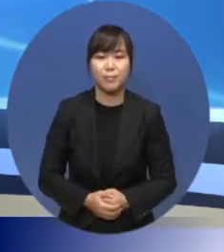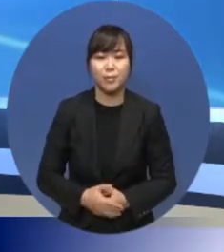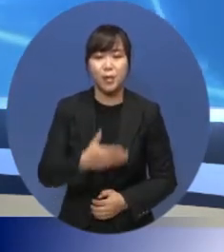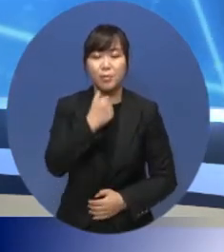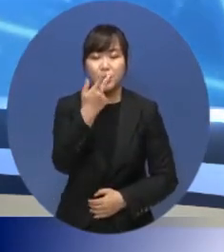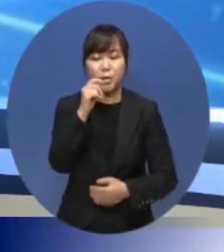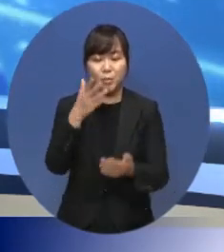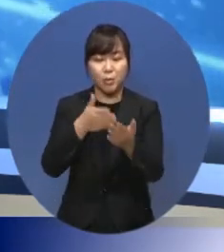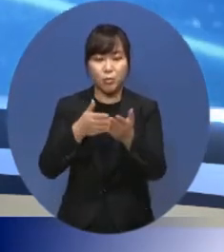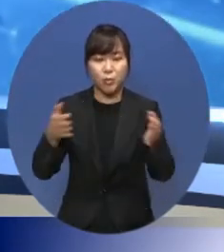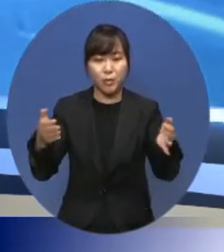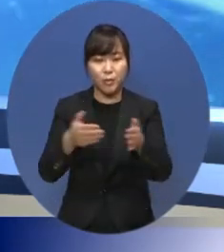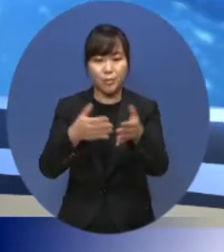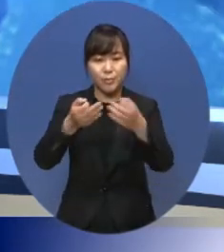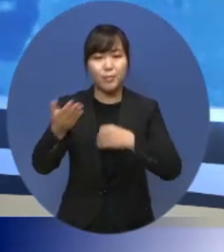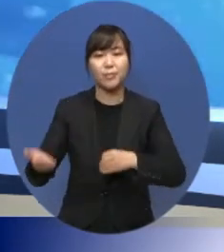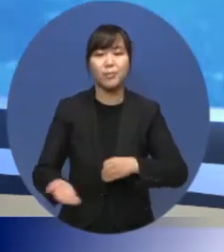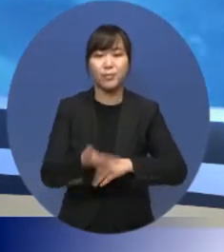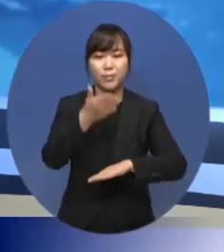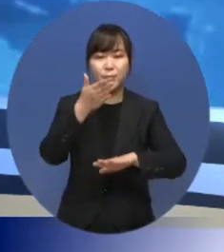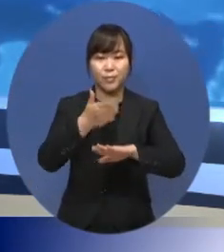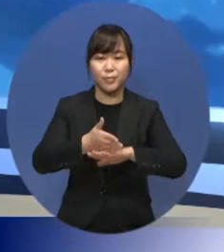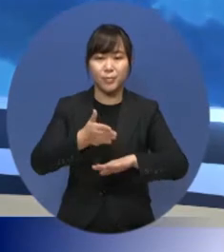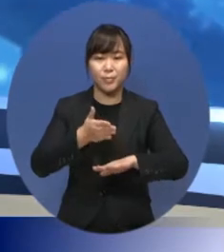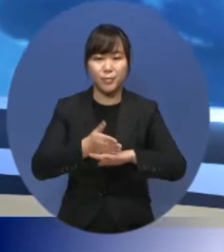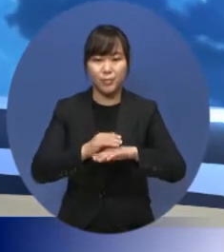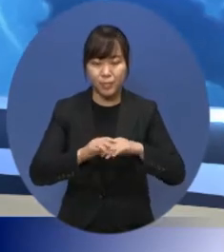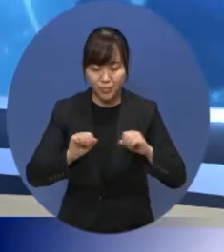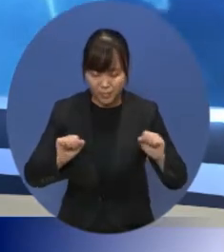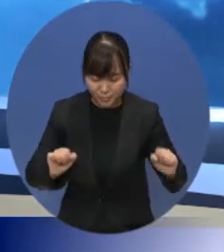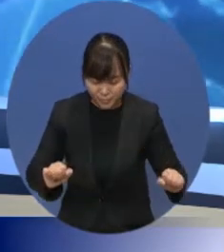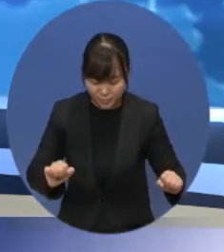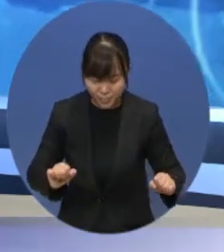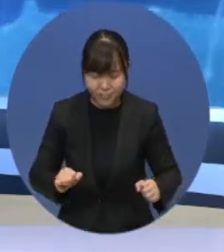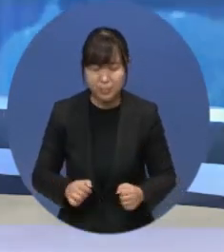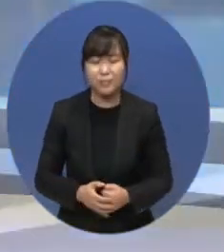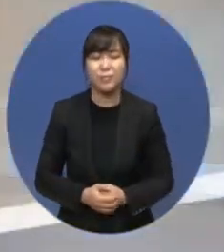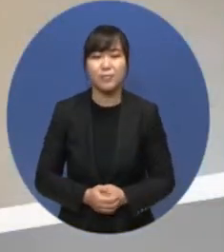이사 복지 tv 뉴스를 마칩니다 시청해주신 여러분 고맙습니다